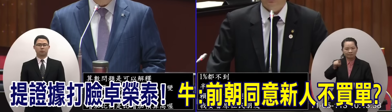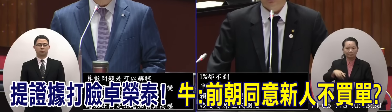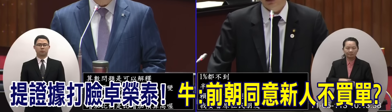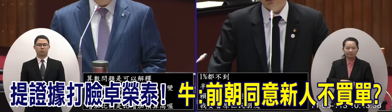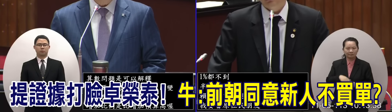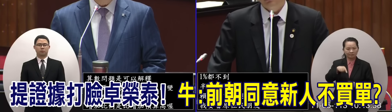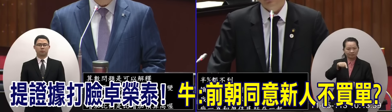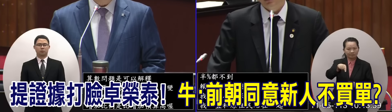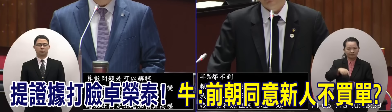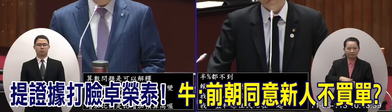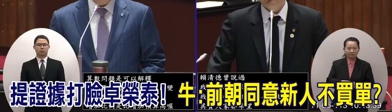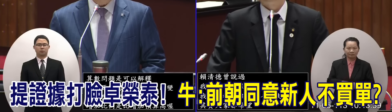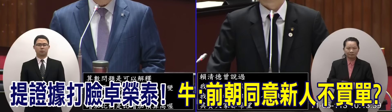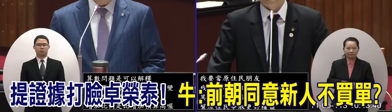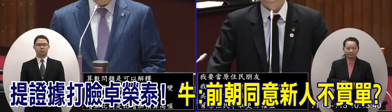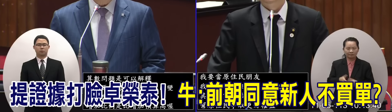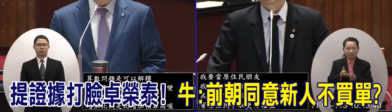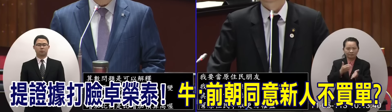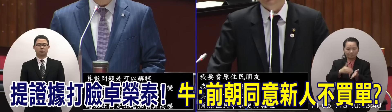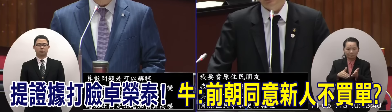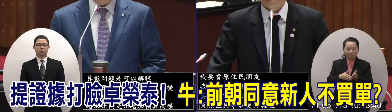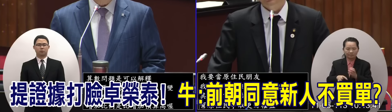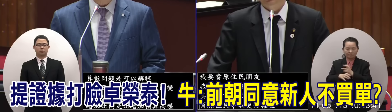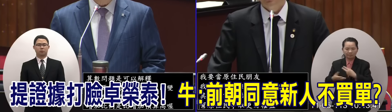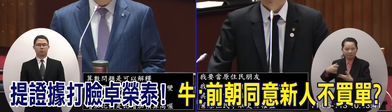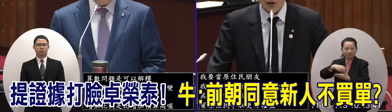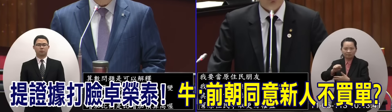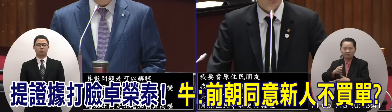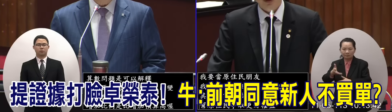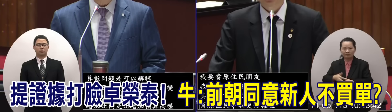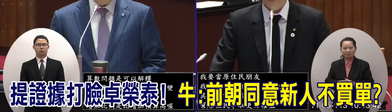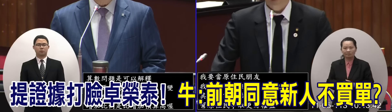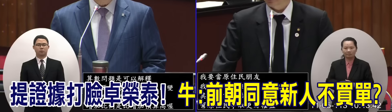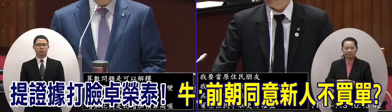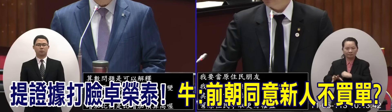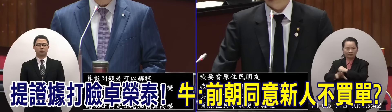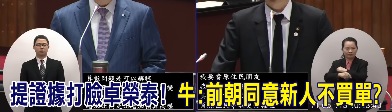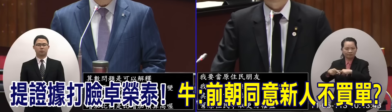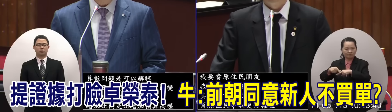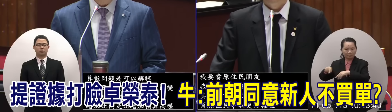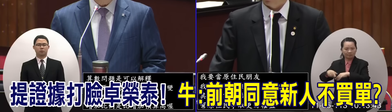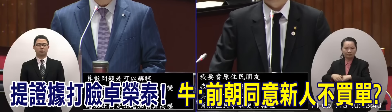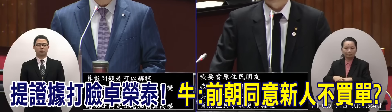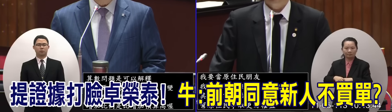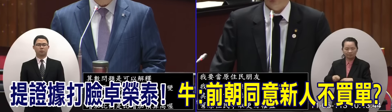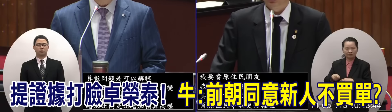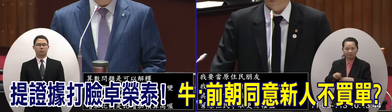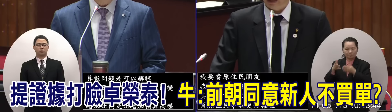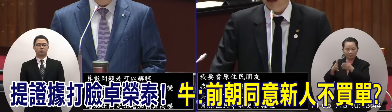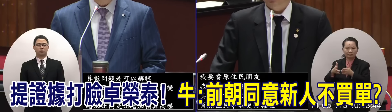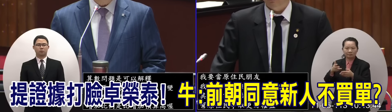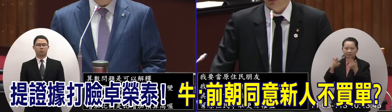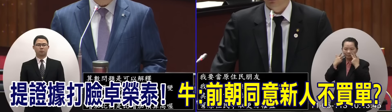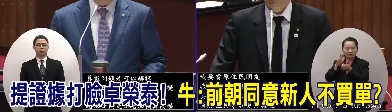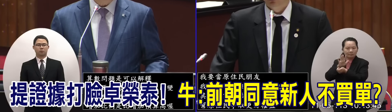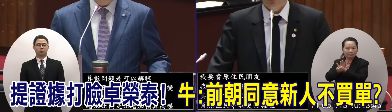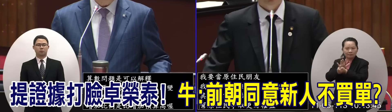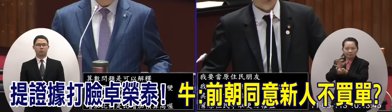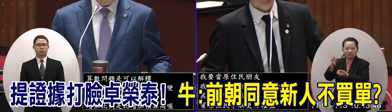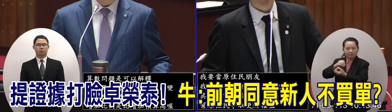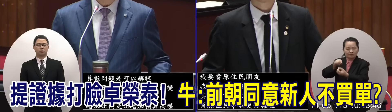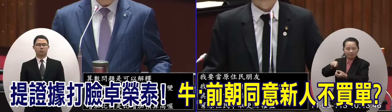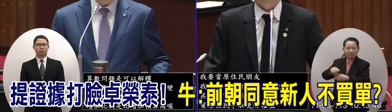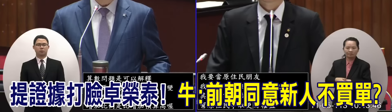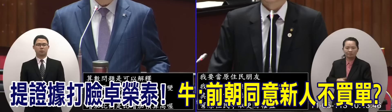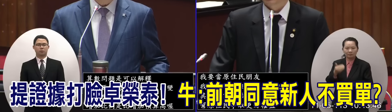不能够把这样子的一个这个预算编在基金里面来执行？其实就是因为基金本来它也就是要帮原住民做事的一个开支嘛。如果你